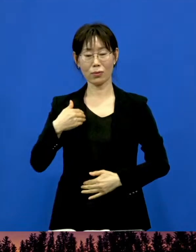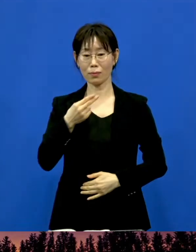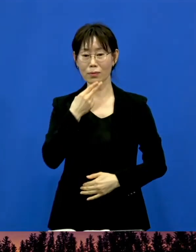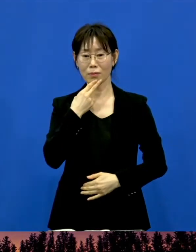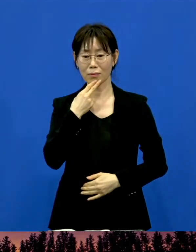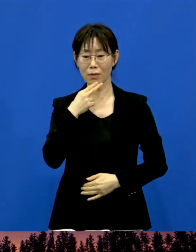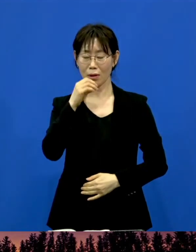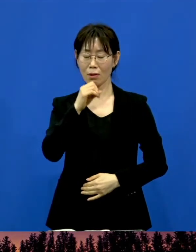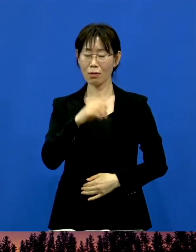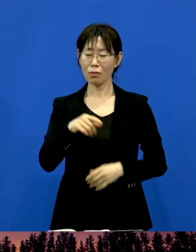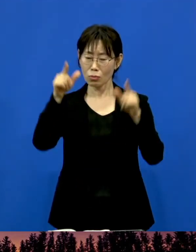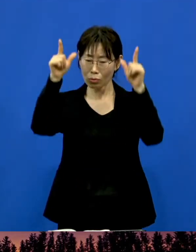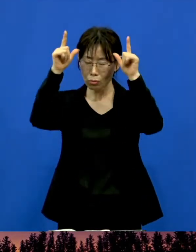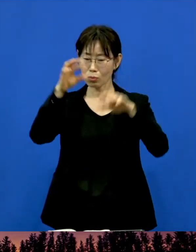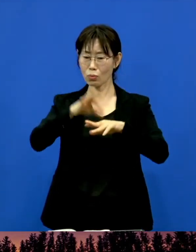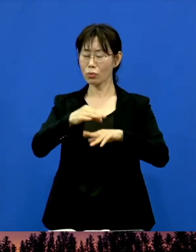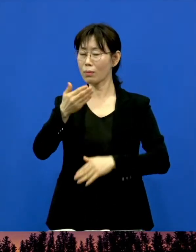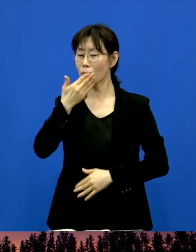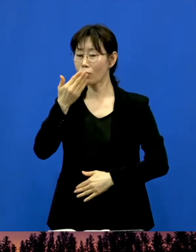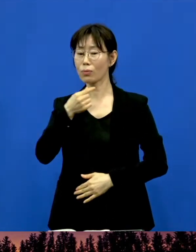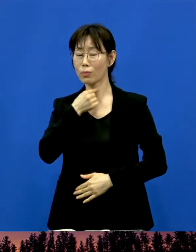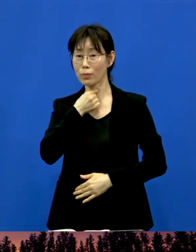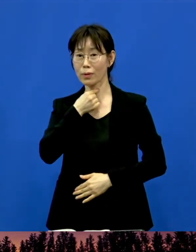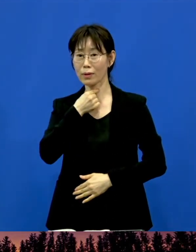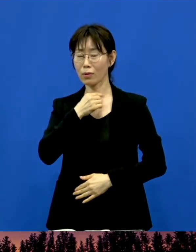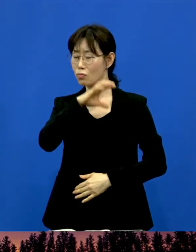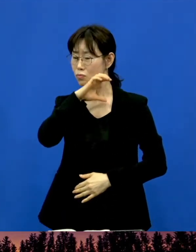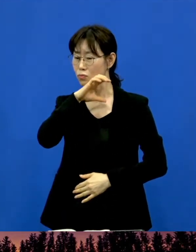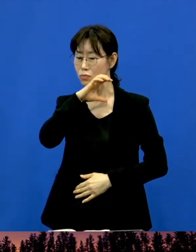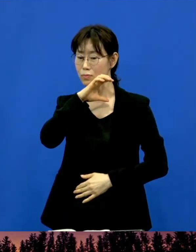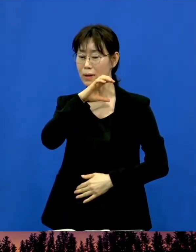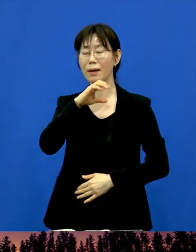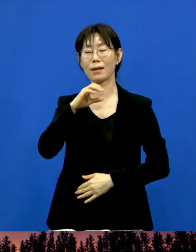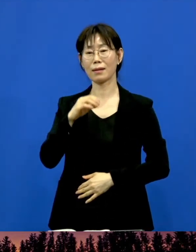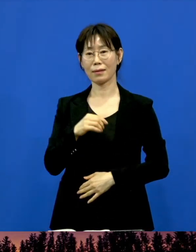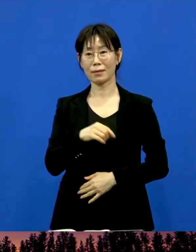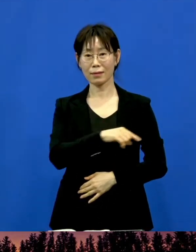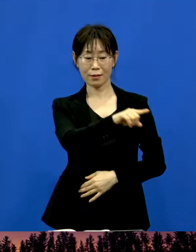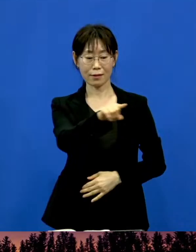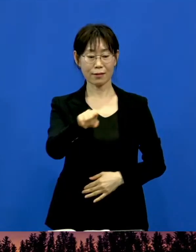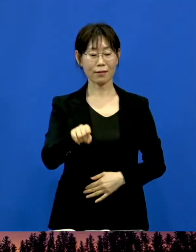거예요. 일용할 양식에 대한 감사와 감격이 그들에게 없었습니다.